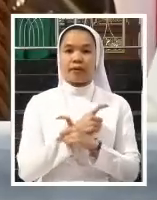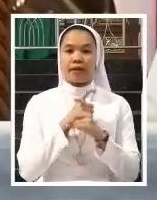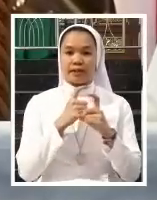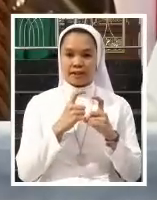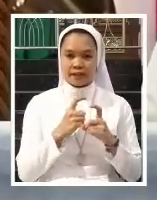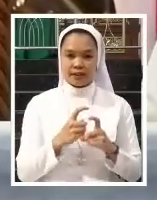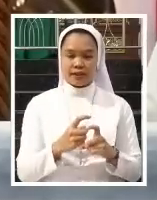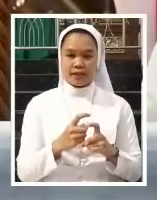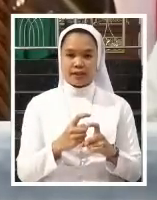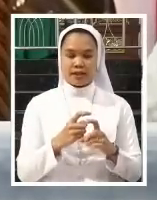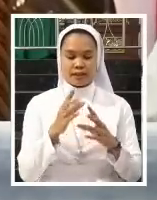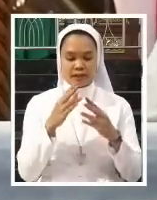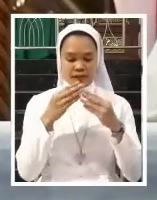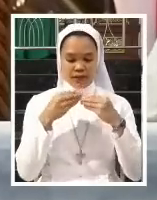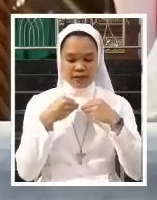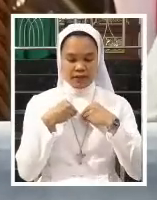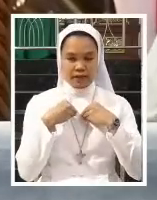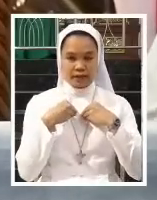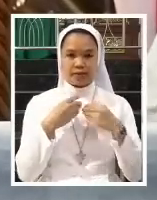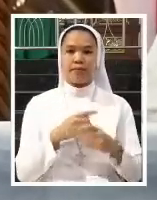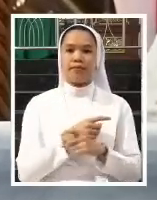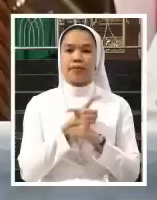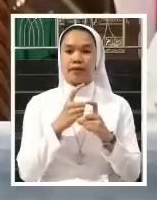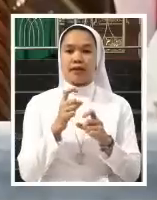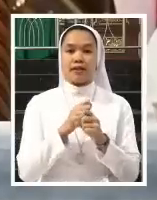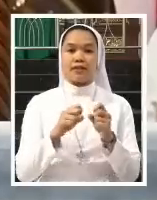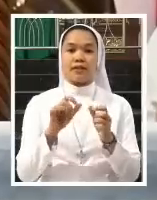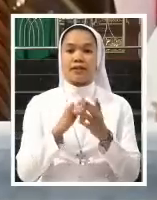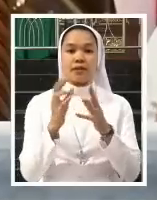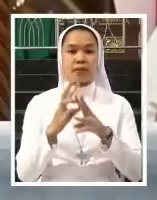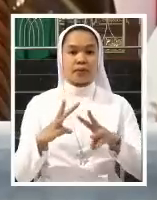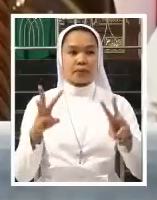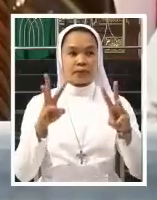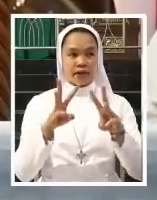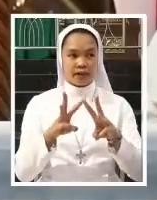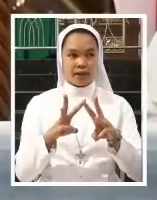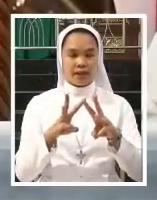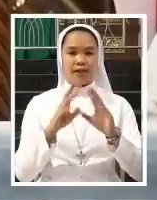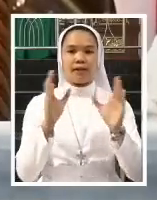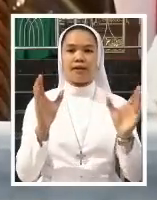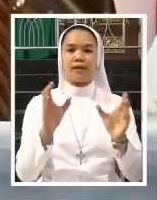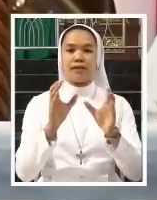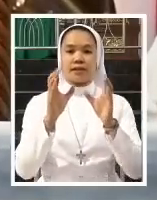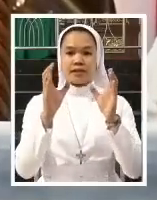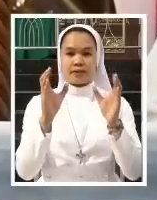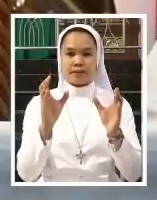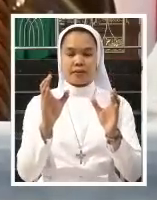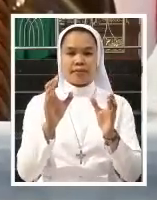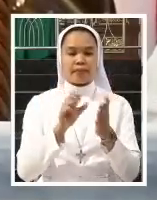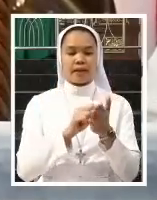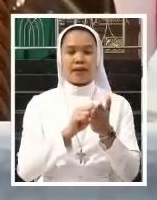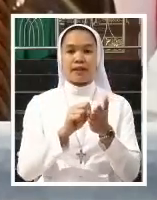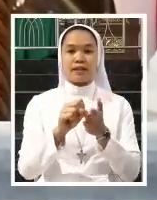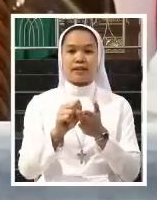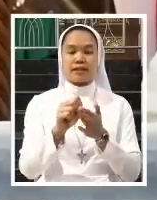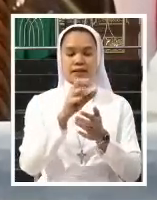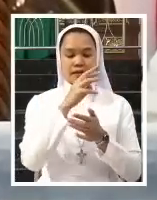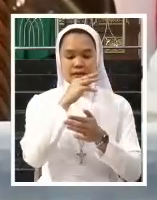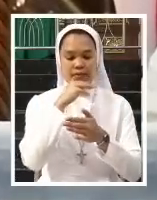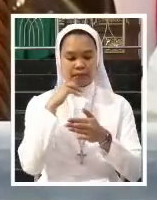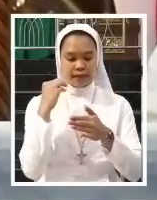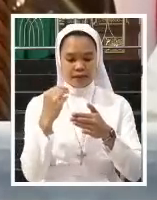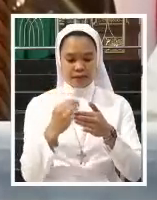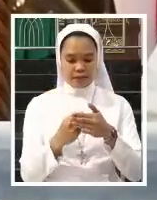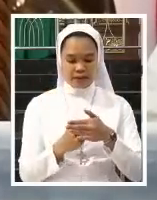an sa tung mga kasalaan, tanganing magkanigo kitang magselebrar kan mga banal na